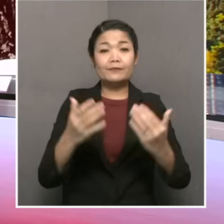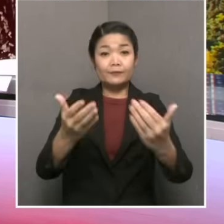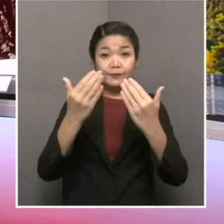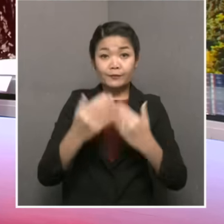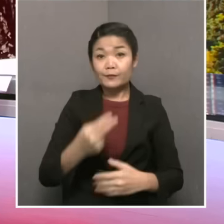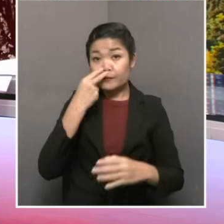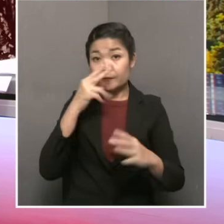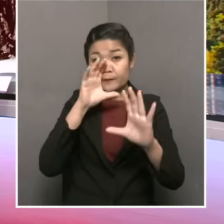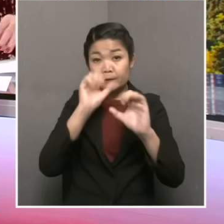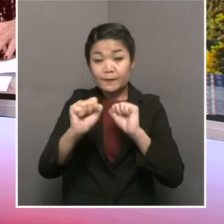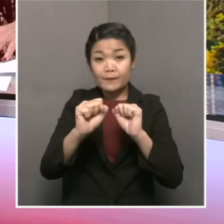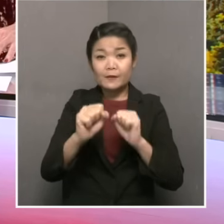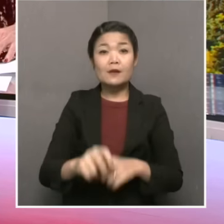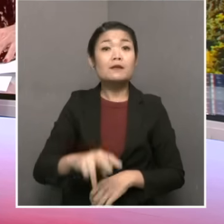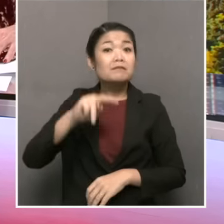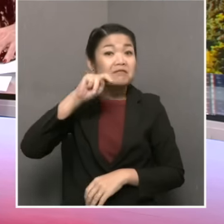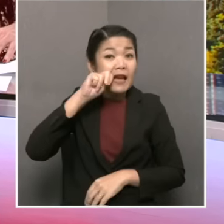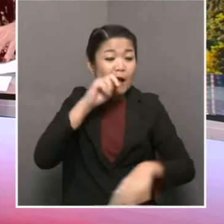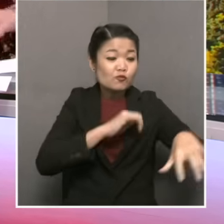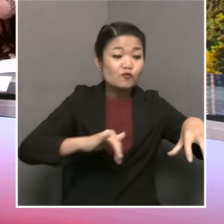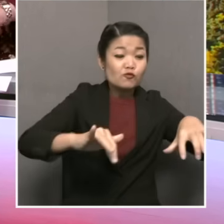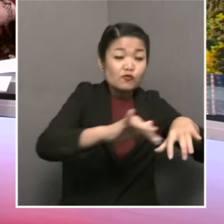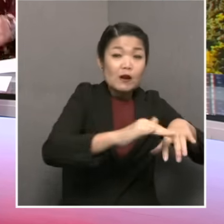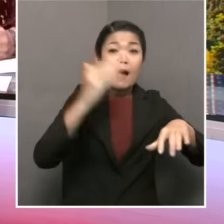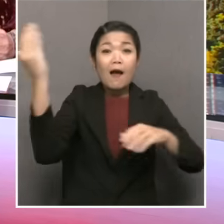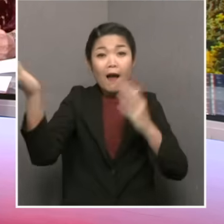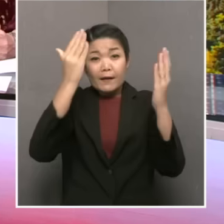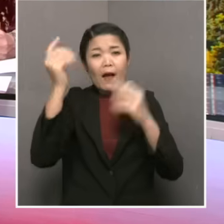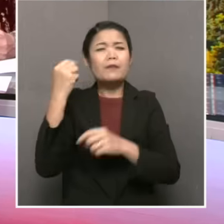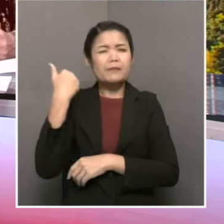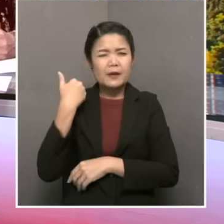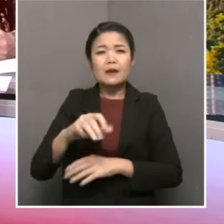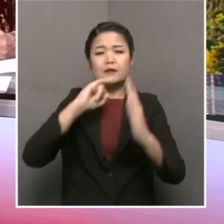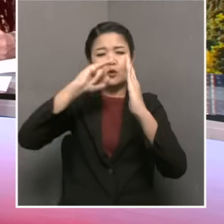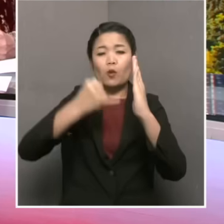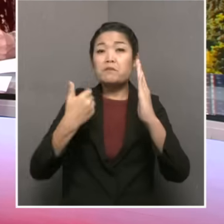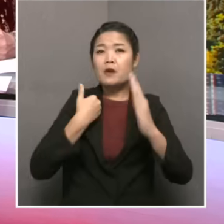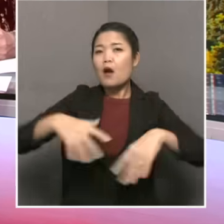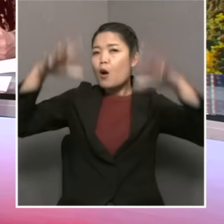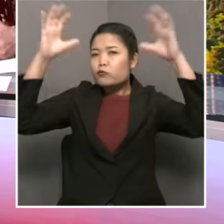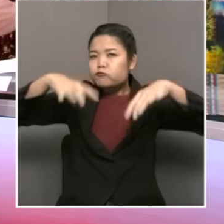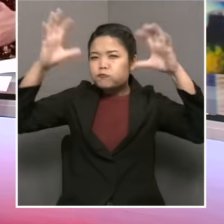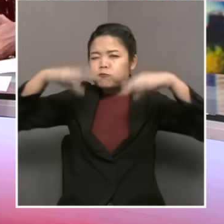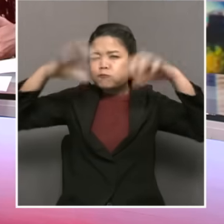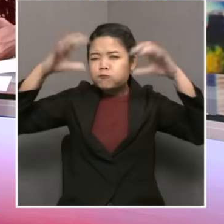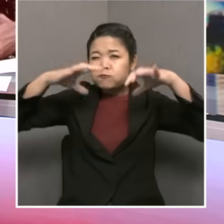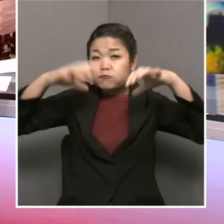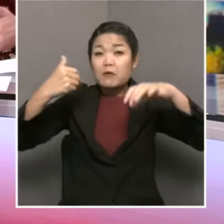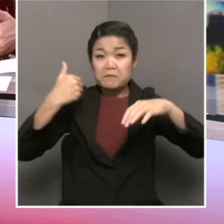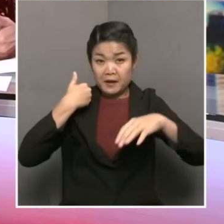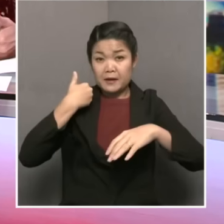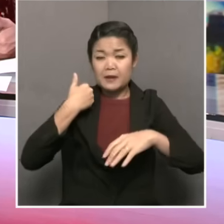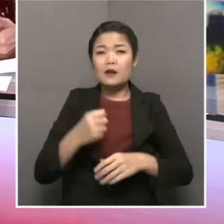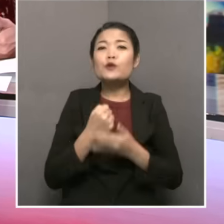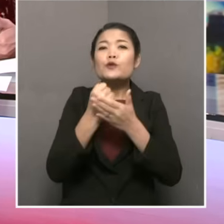เรื่องสภาพอากาศและสถานการณ์น้ำนะคะคุณผู้ชมช่วงเวลาที่ผ่านมาหลายจังหวัดเลยค่ะมีเหตุการณ์ฝนตกหนักเกิดขึ้นนะคะในด้านนึงก็